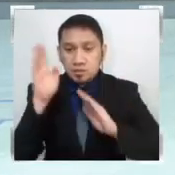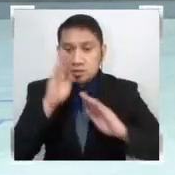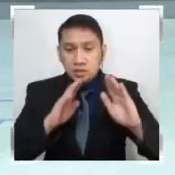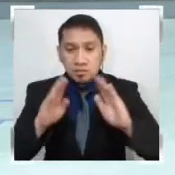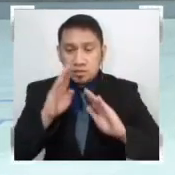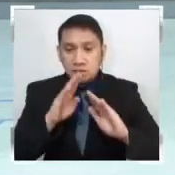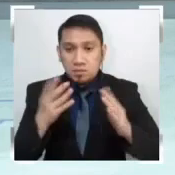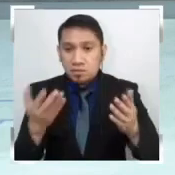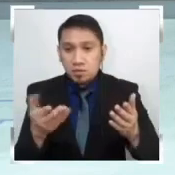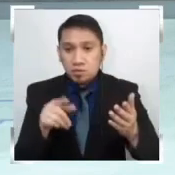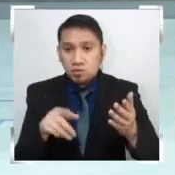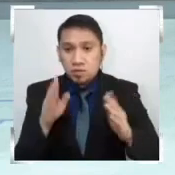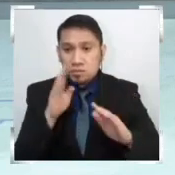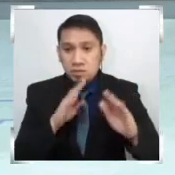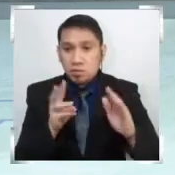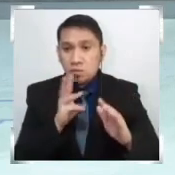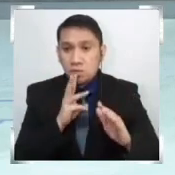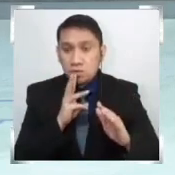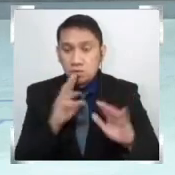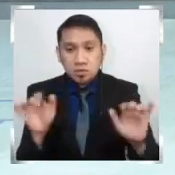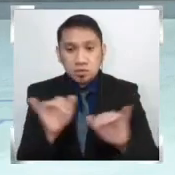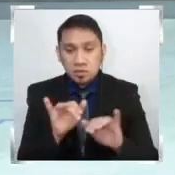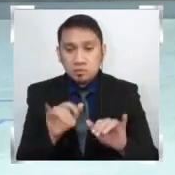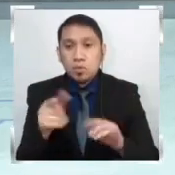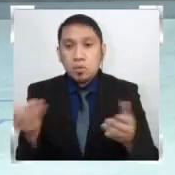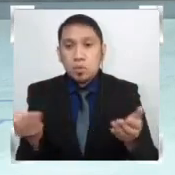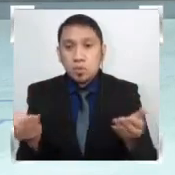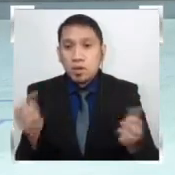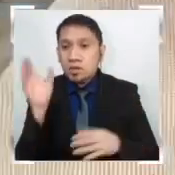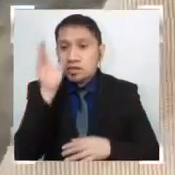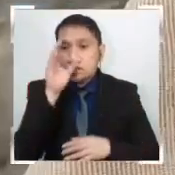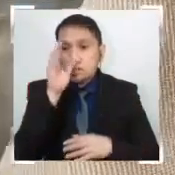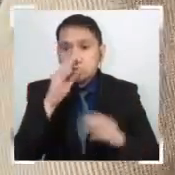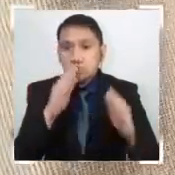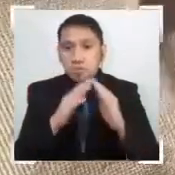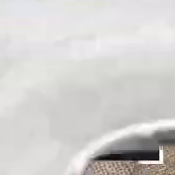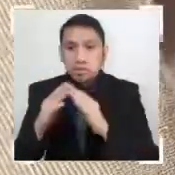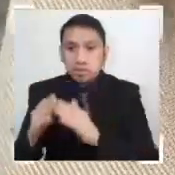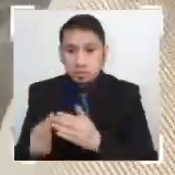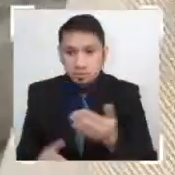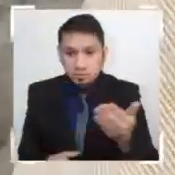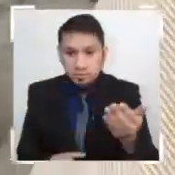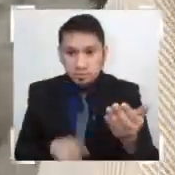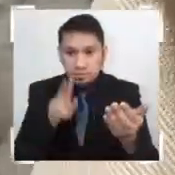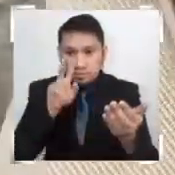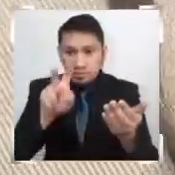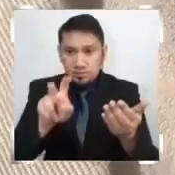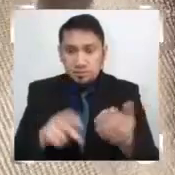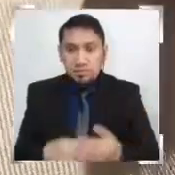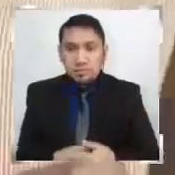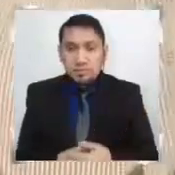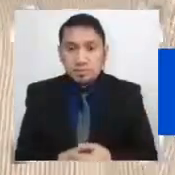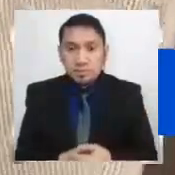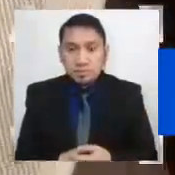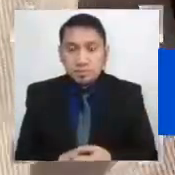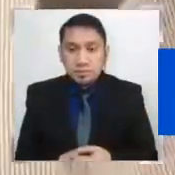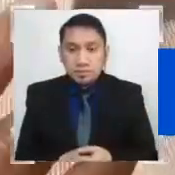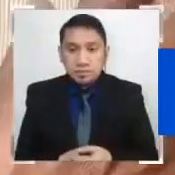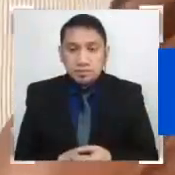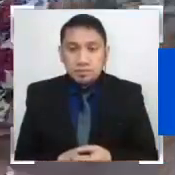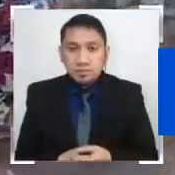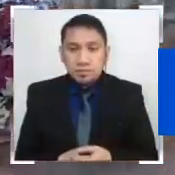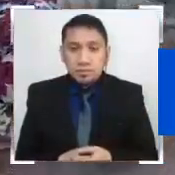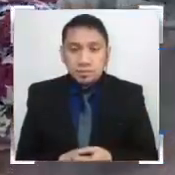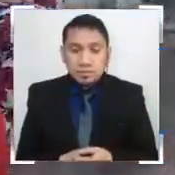gaya sa Cebu City. Saksi, si Joseph Morong. Nagpila kami ng mga bati namin dito para lang makasalok ng